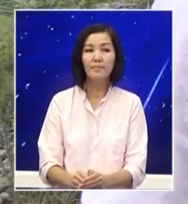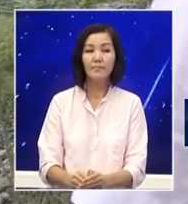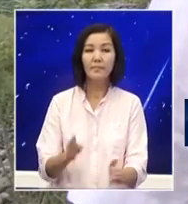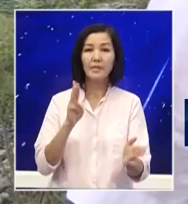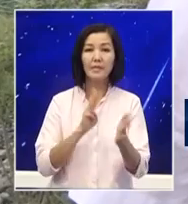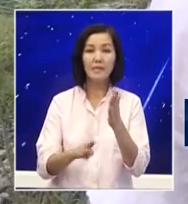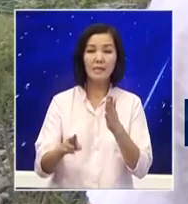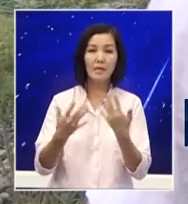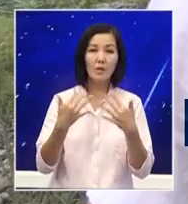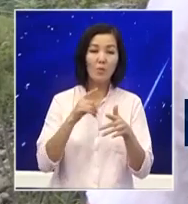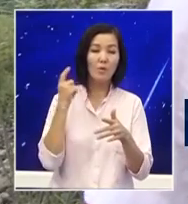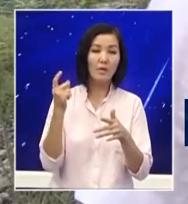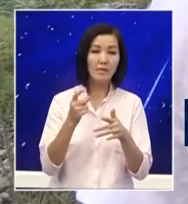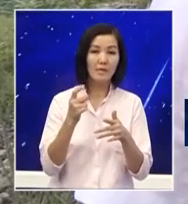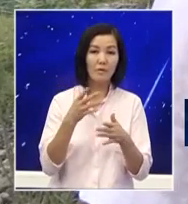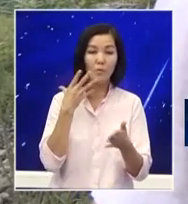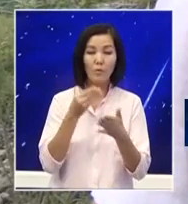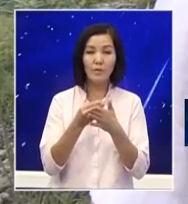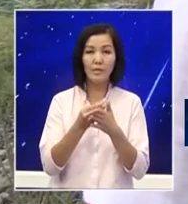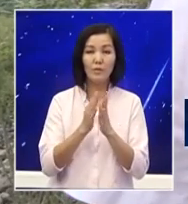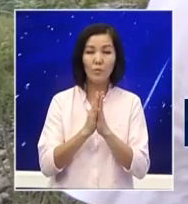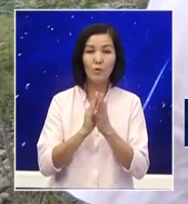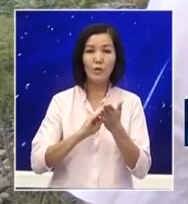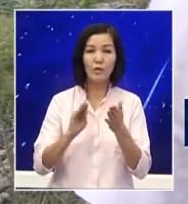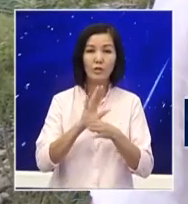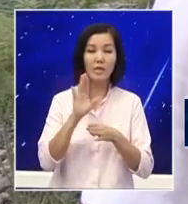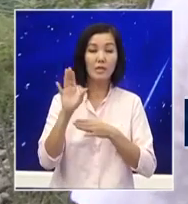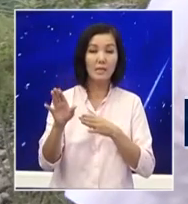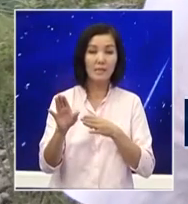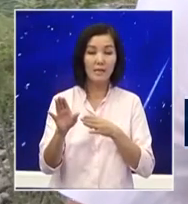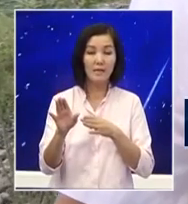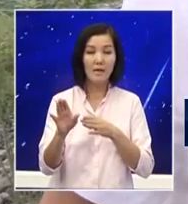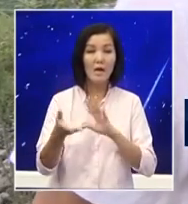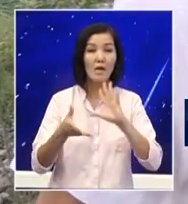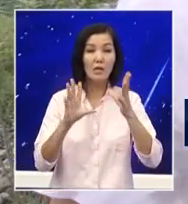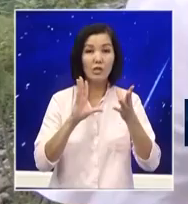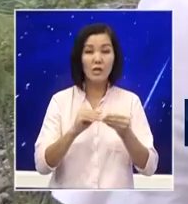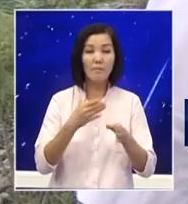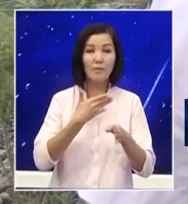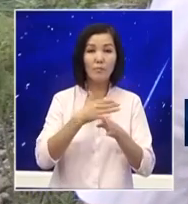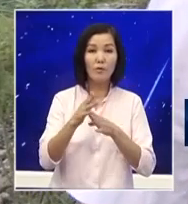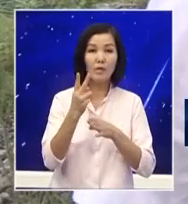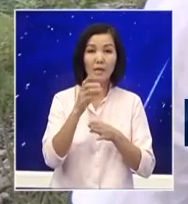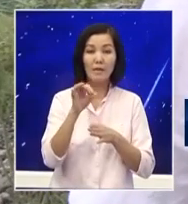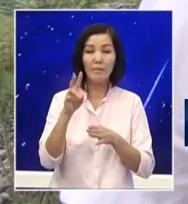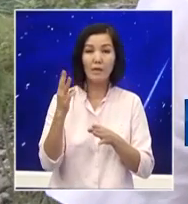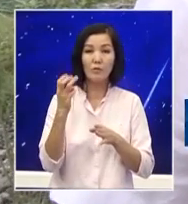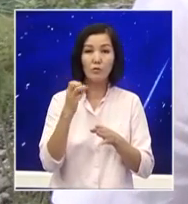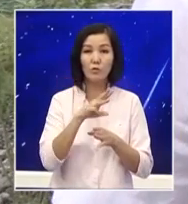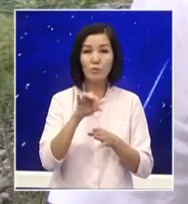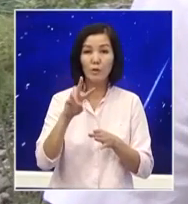шаруа қожалықтары өздерінің өтініштерін тастаған, жалпы тасталған сумма 2 миллиард 300